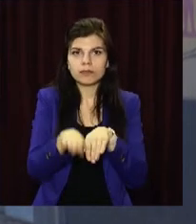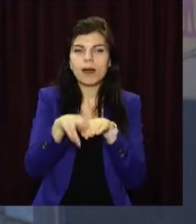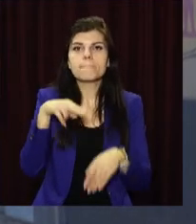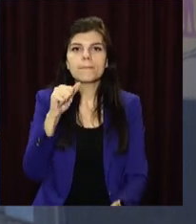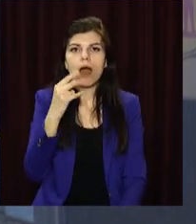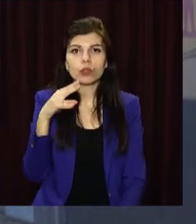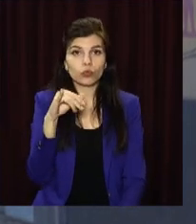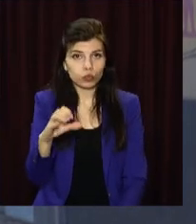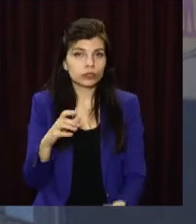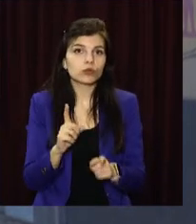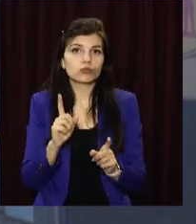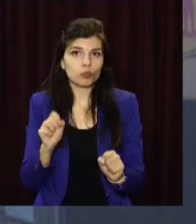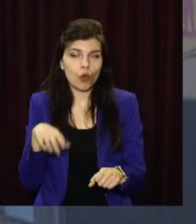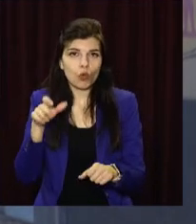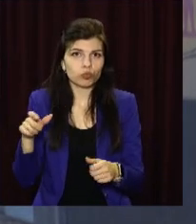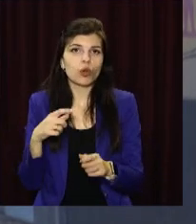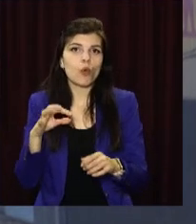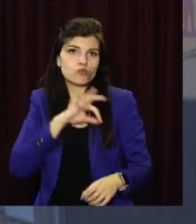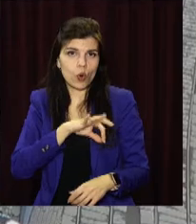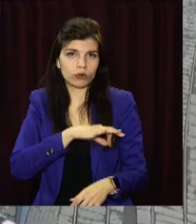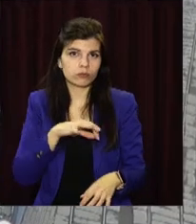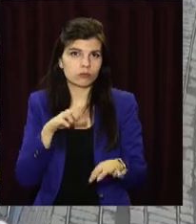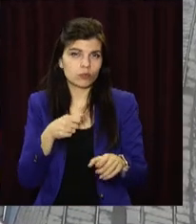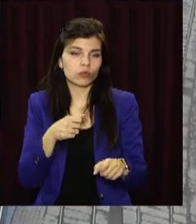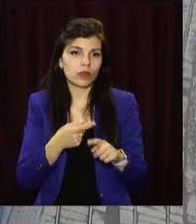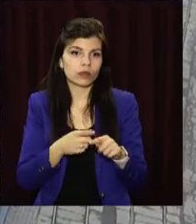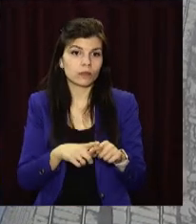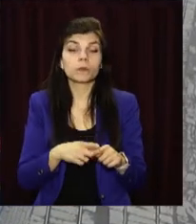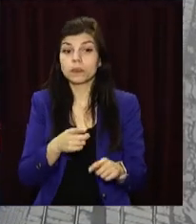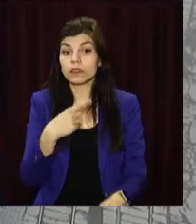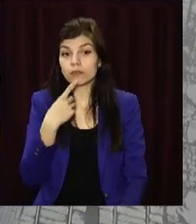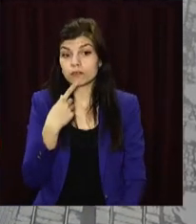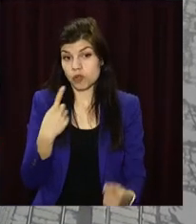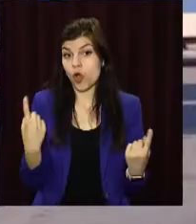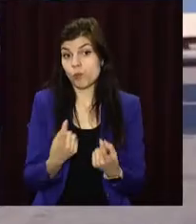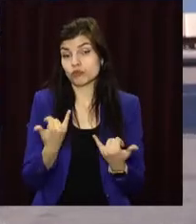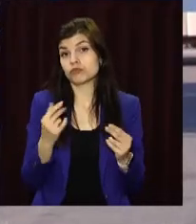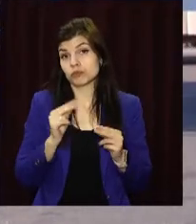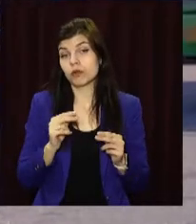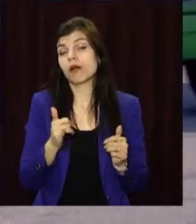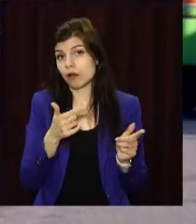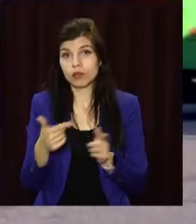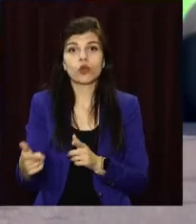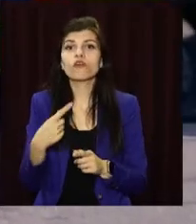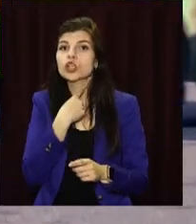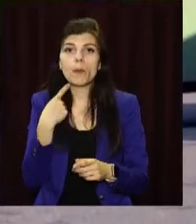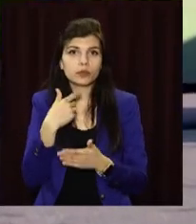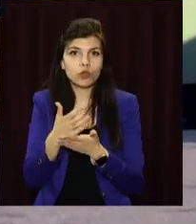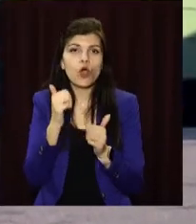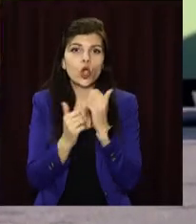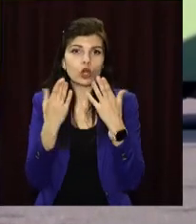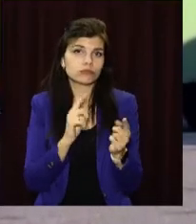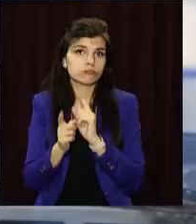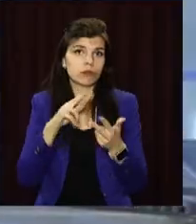могли успешно эта категория людей тоже пользоваться транспортом. Комунальный транспорт працює у звичному режимі і готовий забезпечувати щоденні